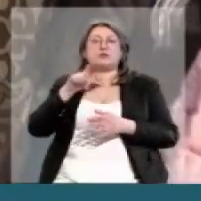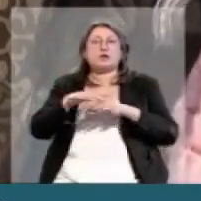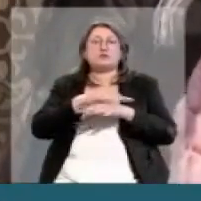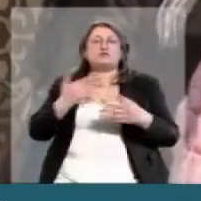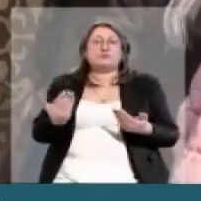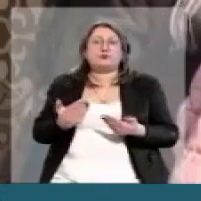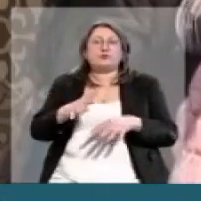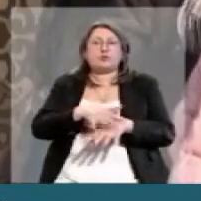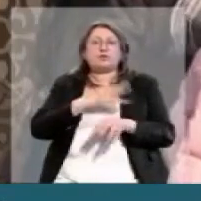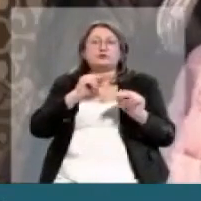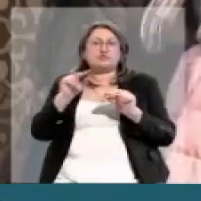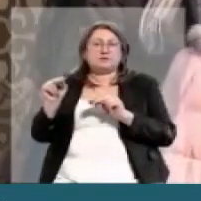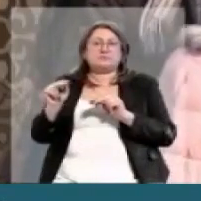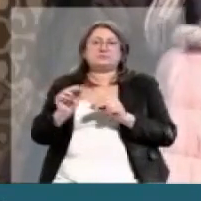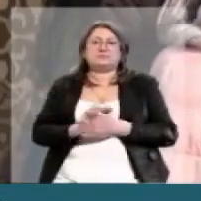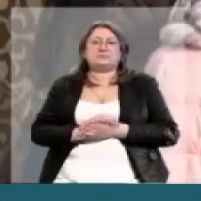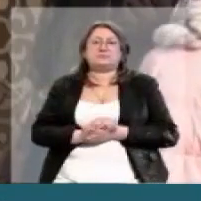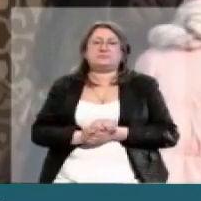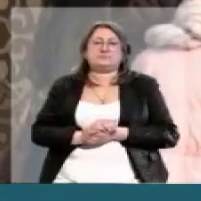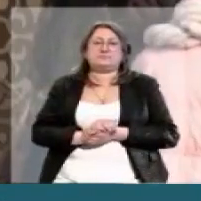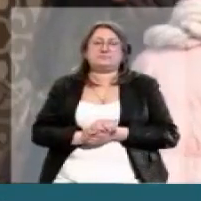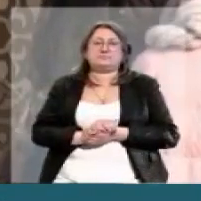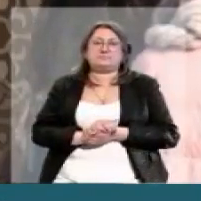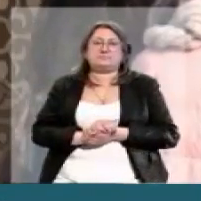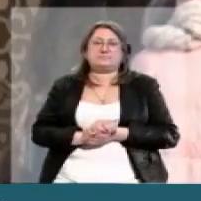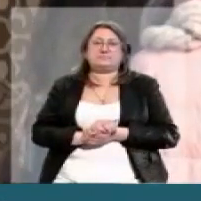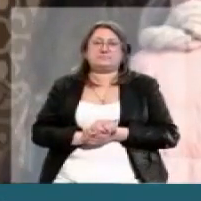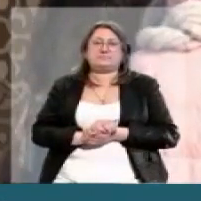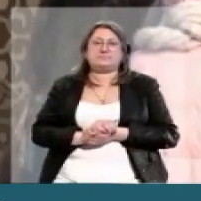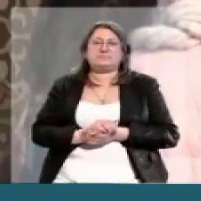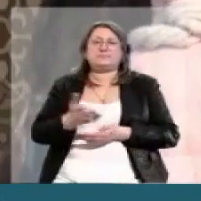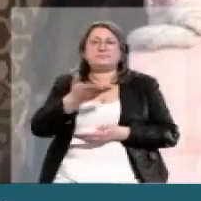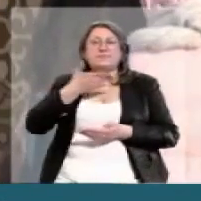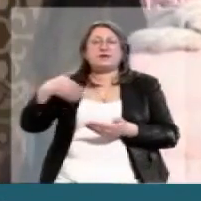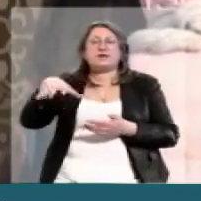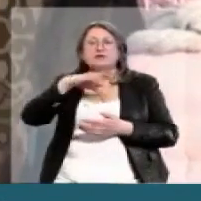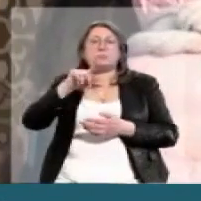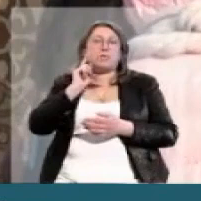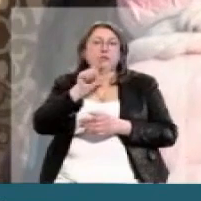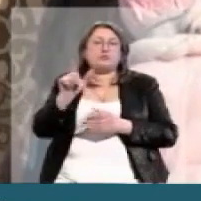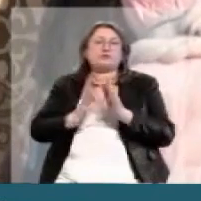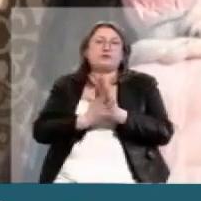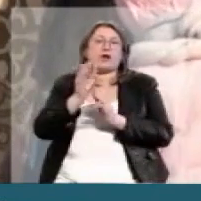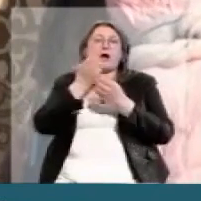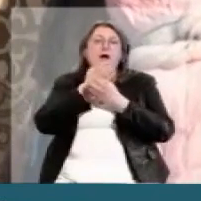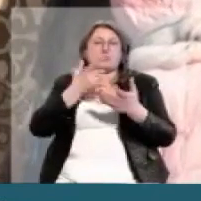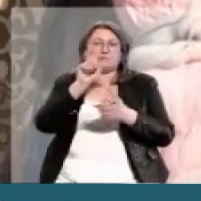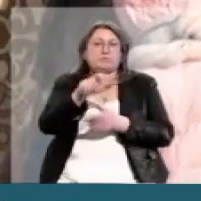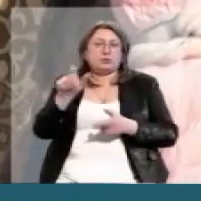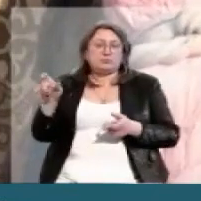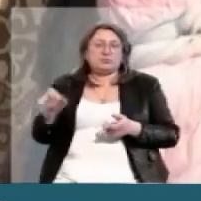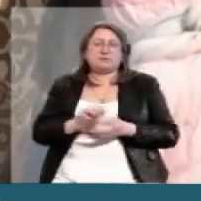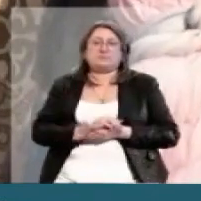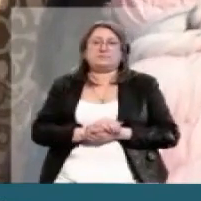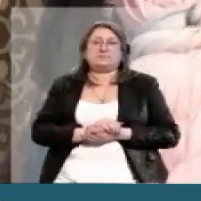Балаларымыз, балашақ өсіп өніп, ер жетіп, елдің елусі, халдың қалаусы болсын. Жортқанда жолдар бол, жолдастар қыдыр бол,